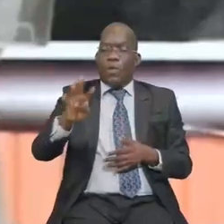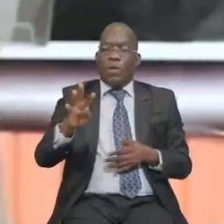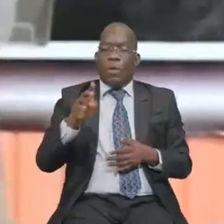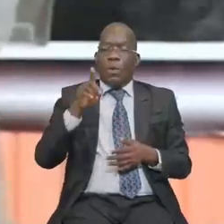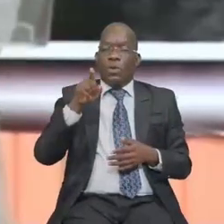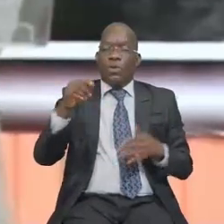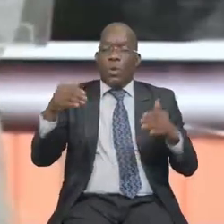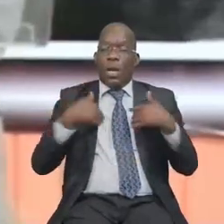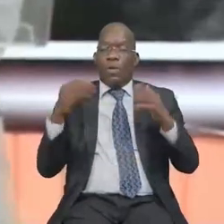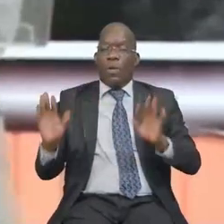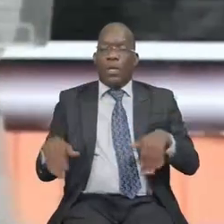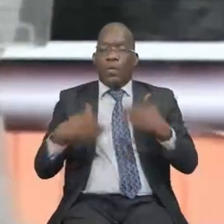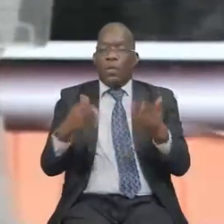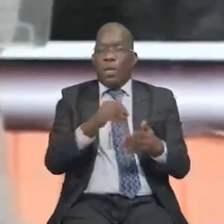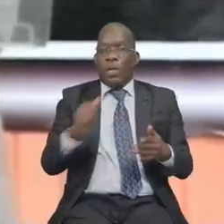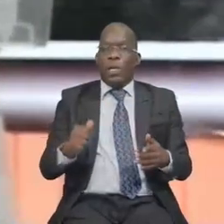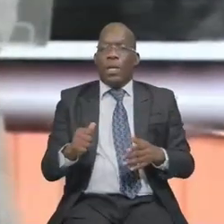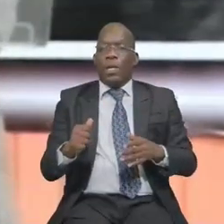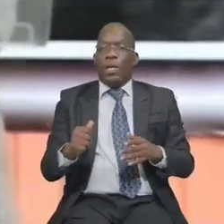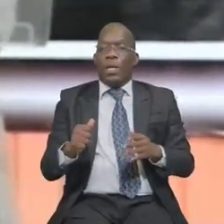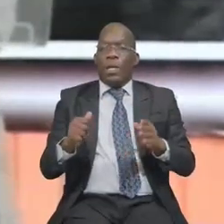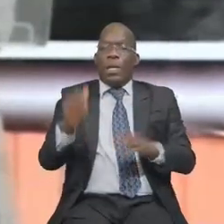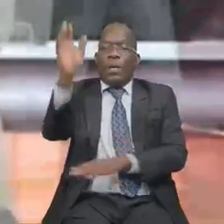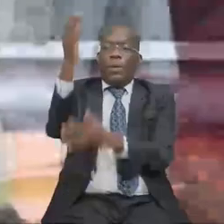Tu as ébranlé la terre.